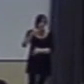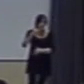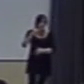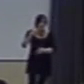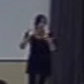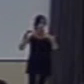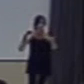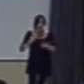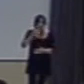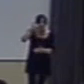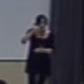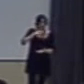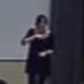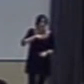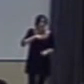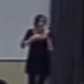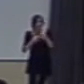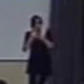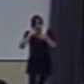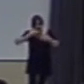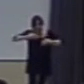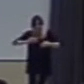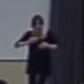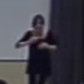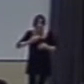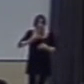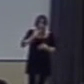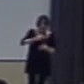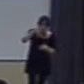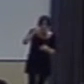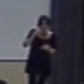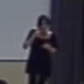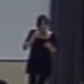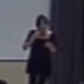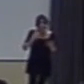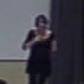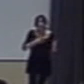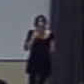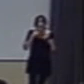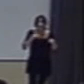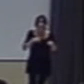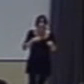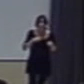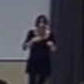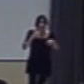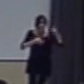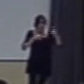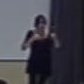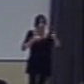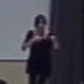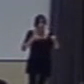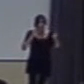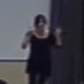de vulnerabilitat, i que avui des de l'Ajuntament hem de defensar amb ungles i dents contra l'enorme injustícia social de les